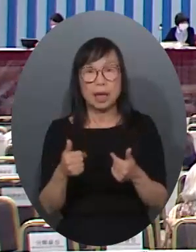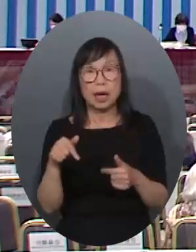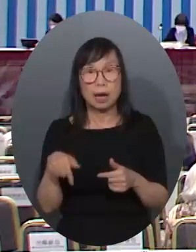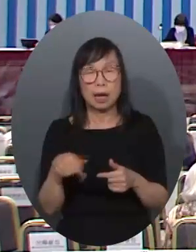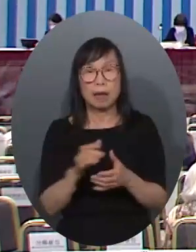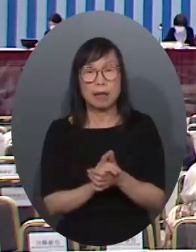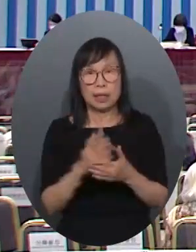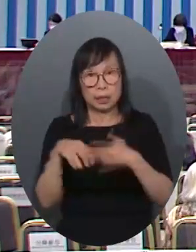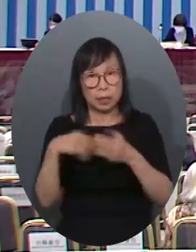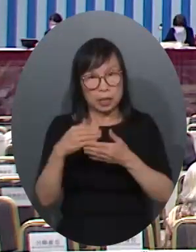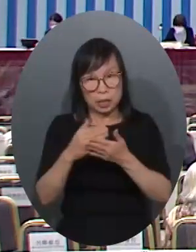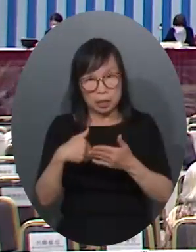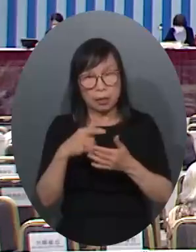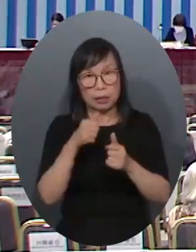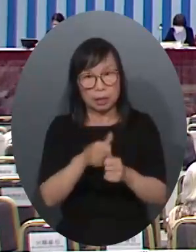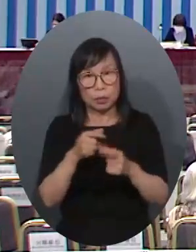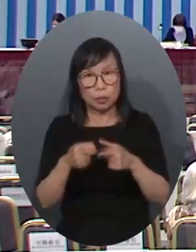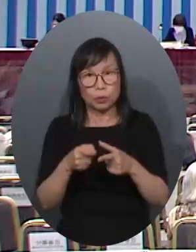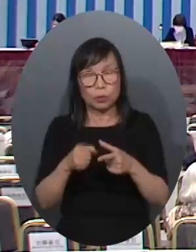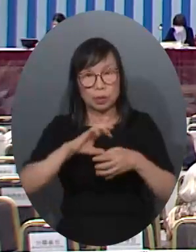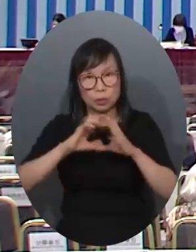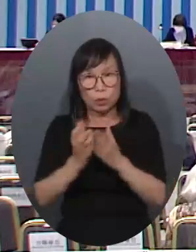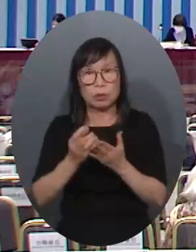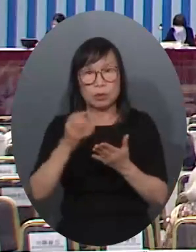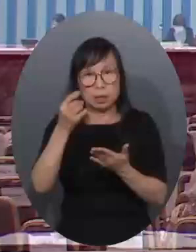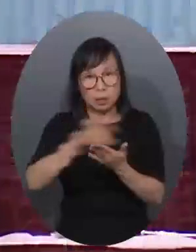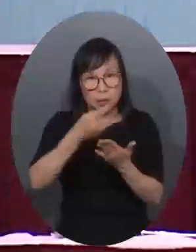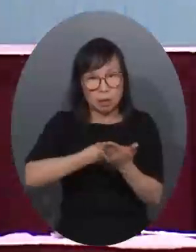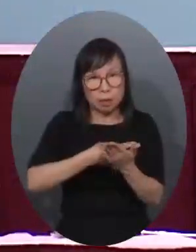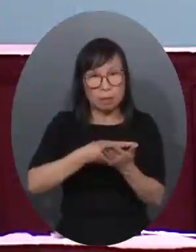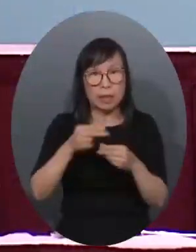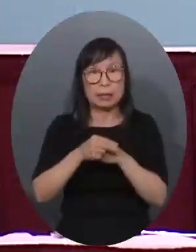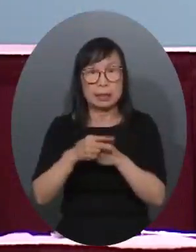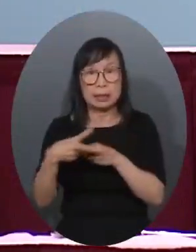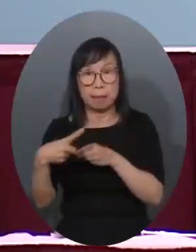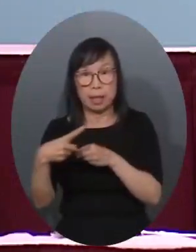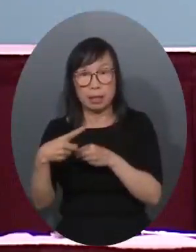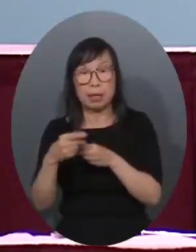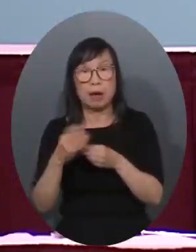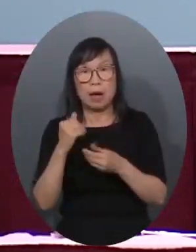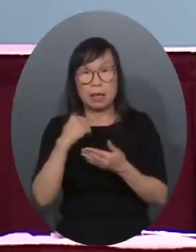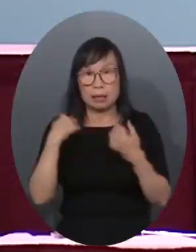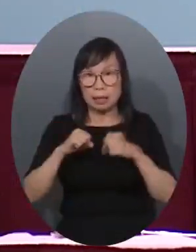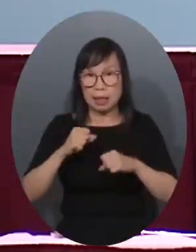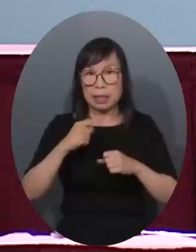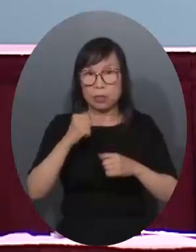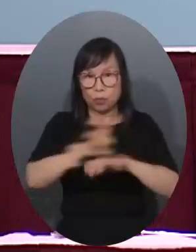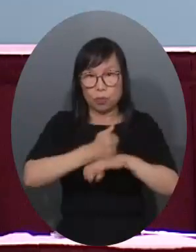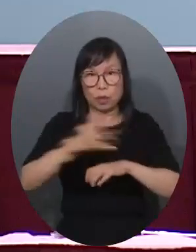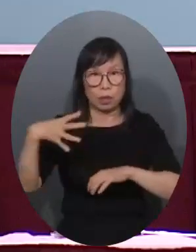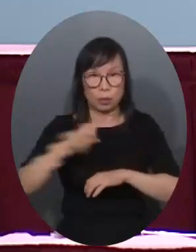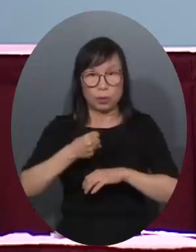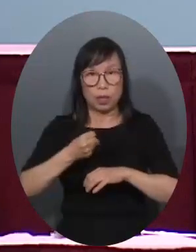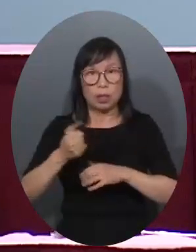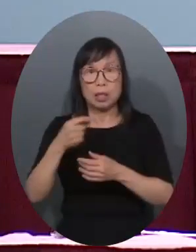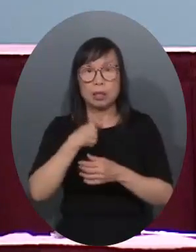案前咧，我係根據公司組織章程細則第71條，行使作為大會主席嘅權利，